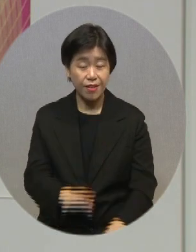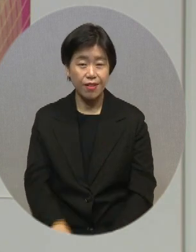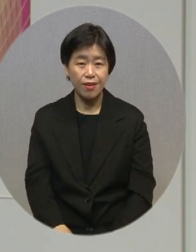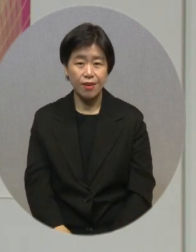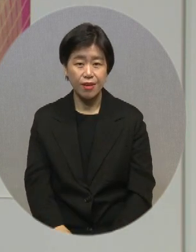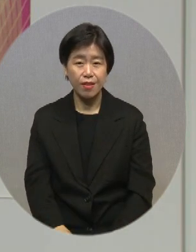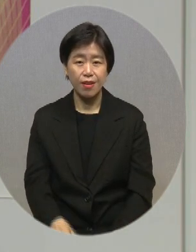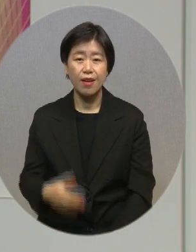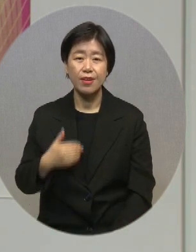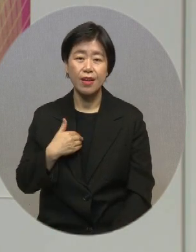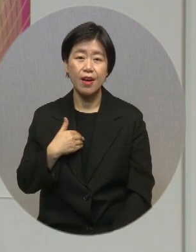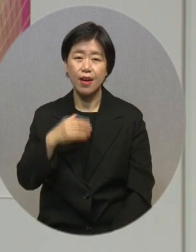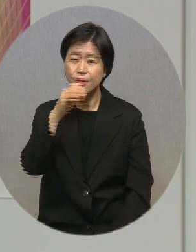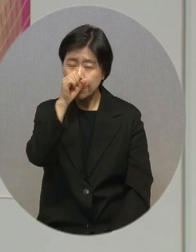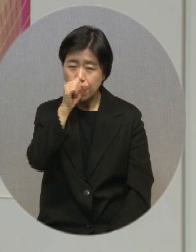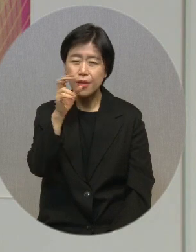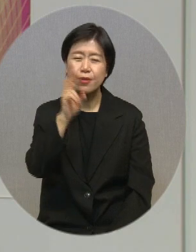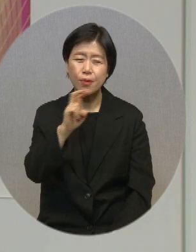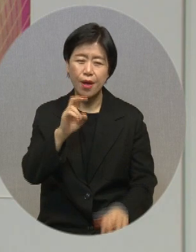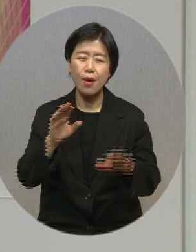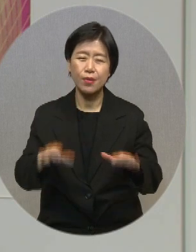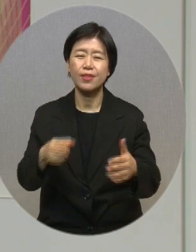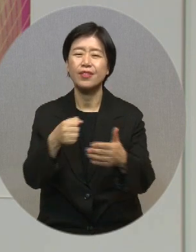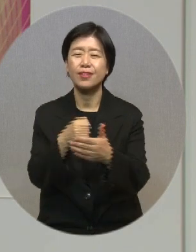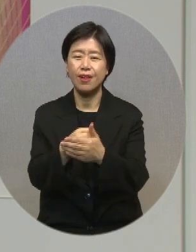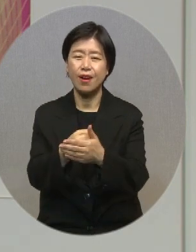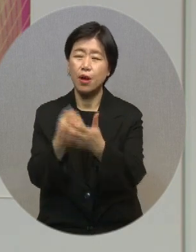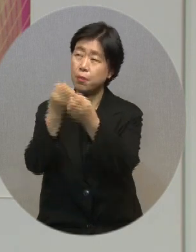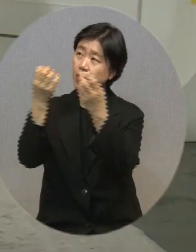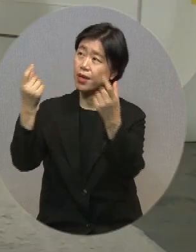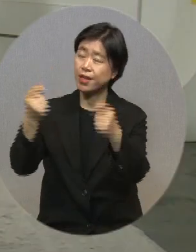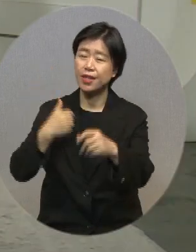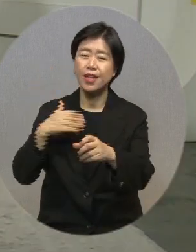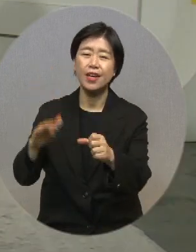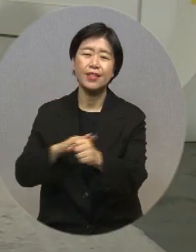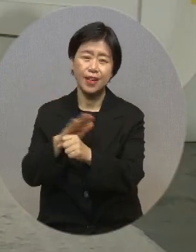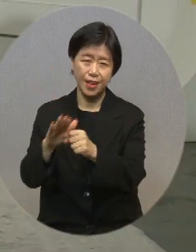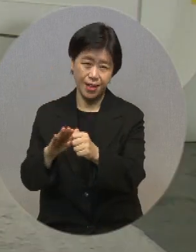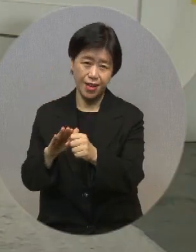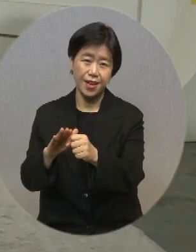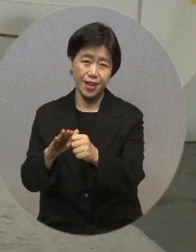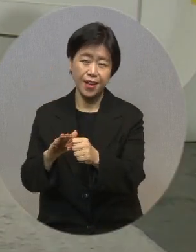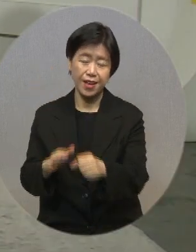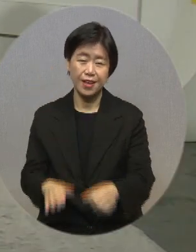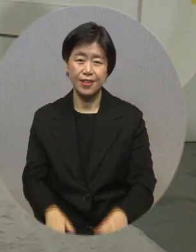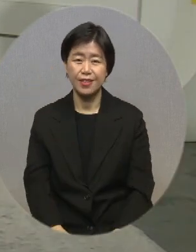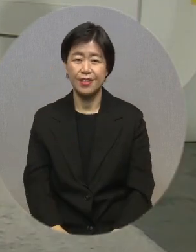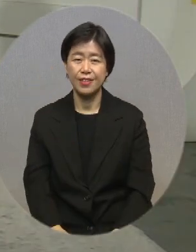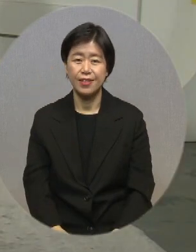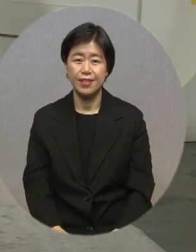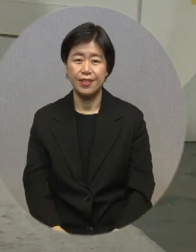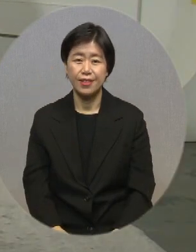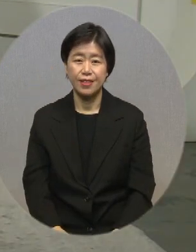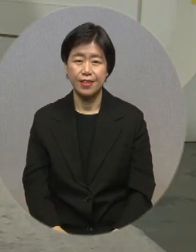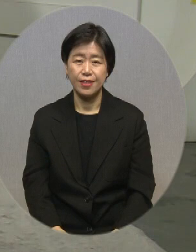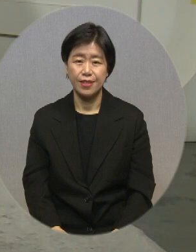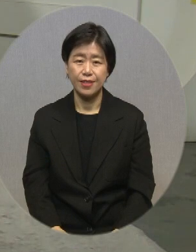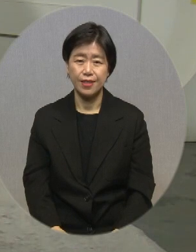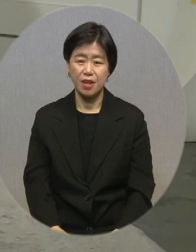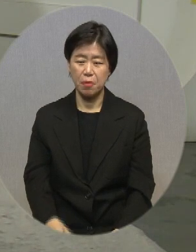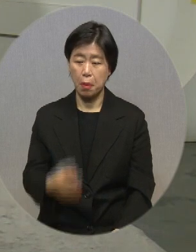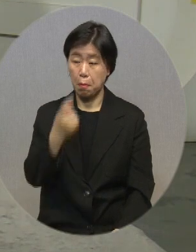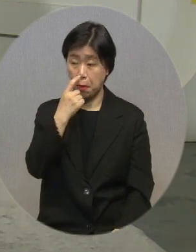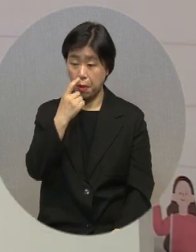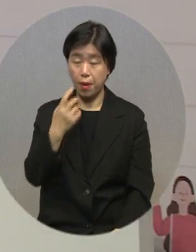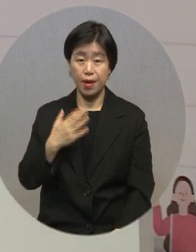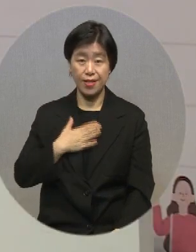노래 별빛 같은 나의 사랑아를 참 좋아해요. 아, 그래서 좋아하면 이 노래를 선곡했습니다. 잘하실 것 같습니다. 내 여인은 일단